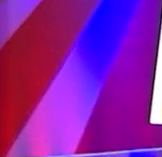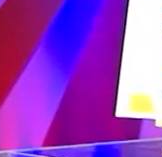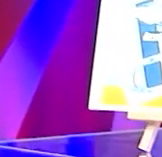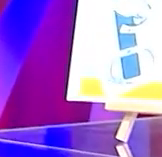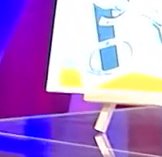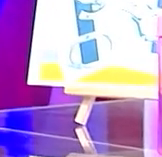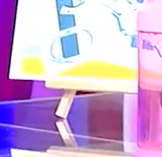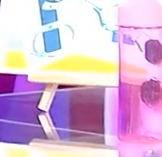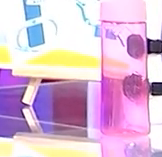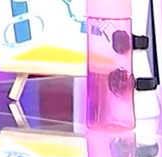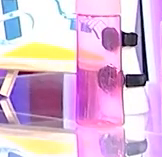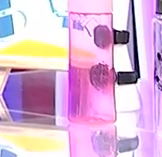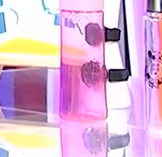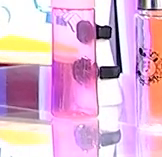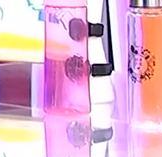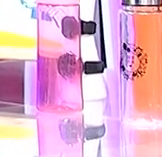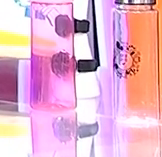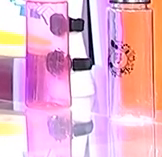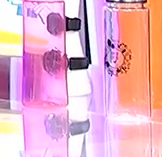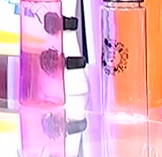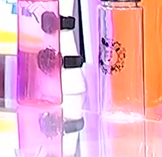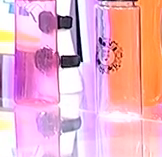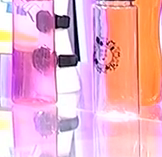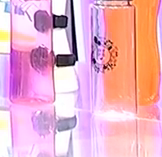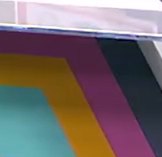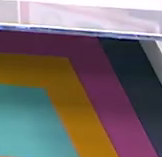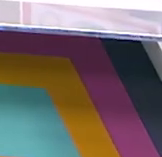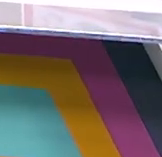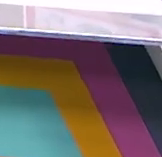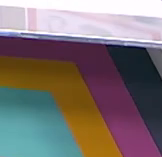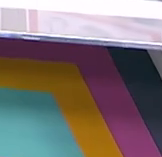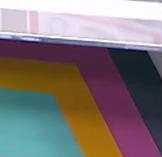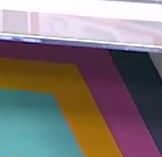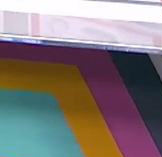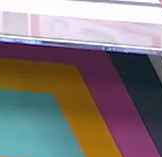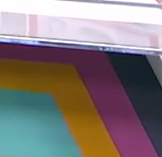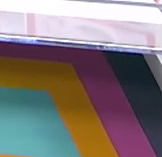enggak ada ke bentuk botol kayak sini gila keren jam Assalamualaikum Waalaikumsalam